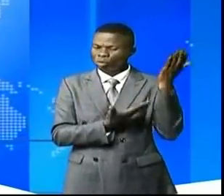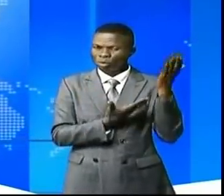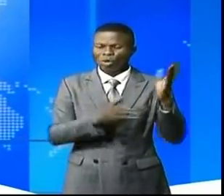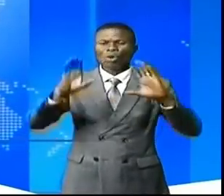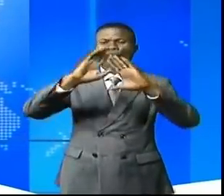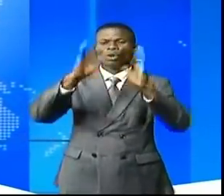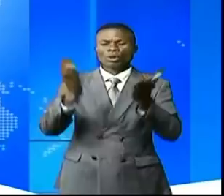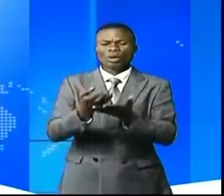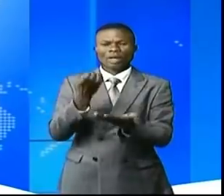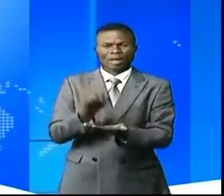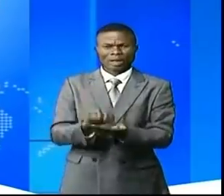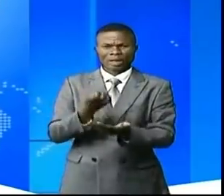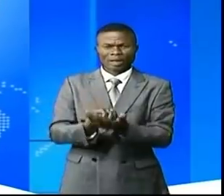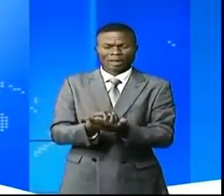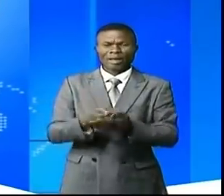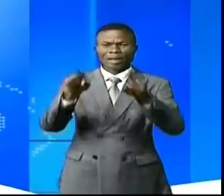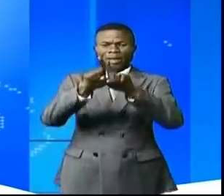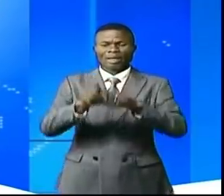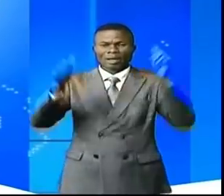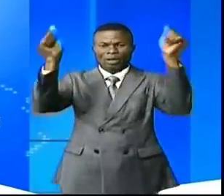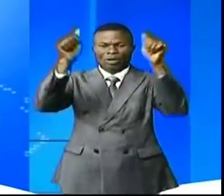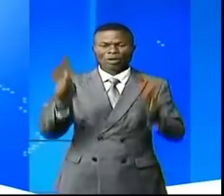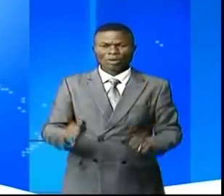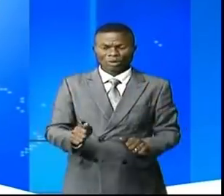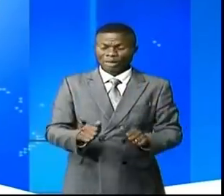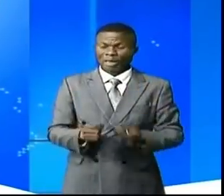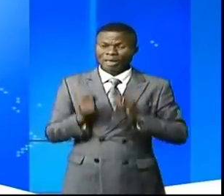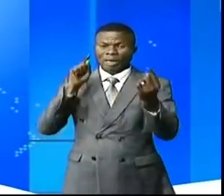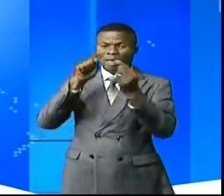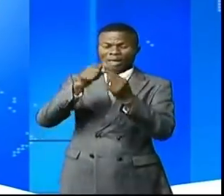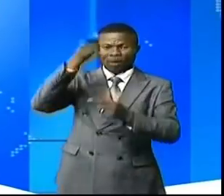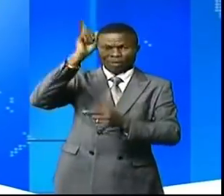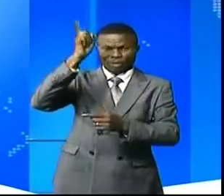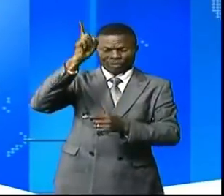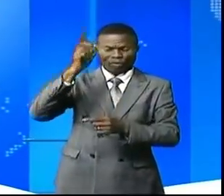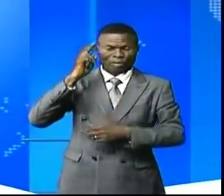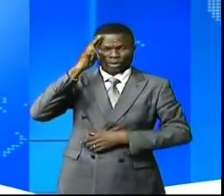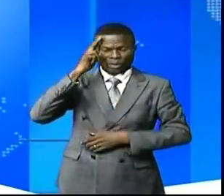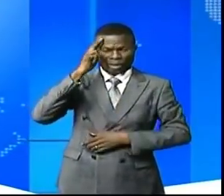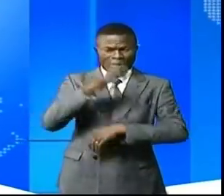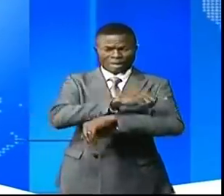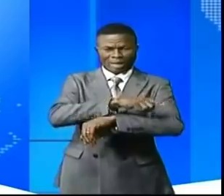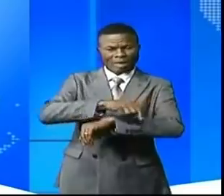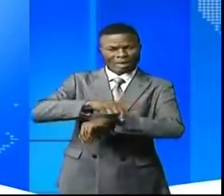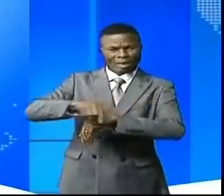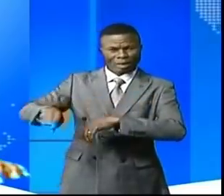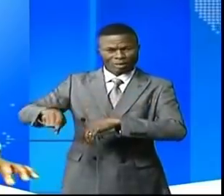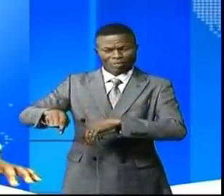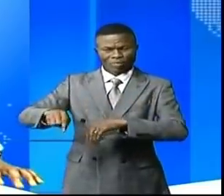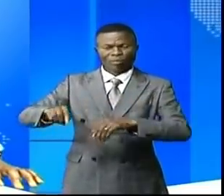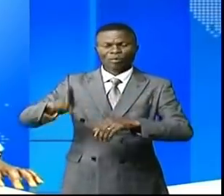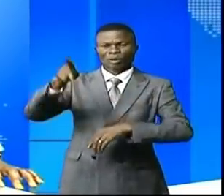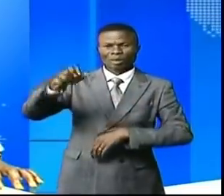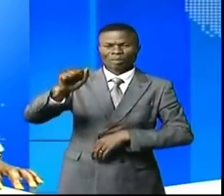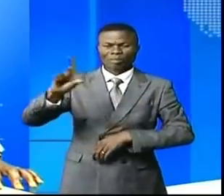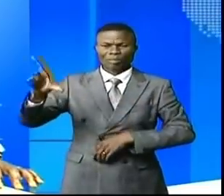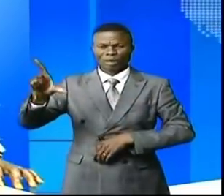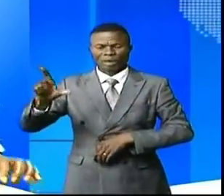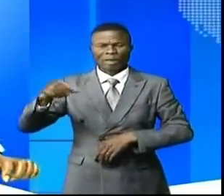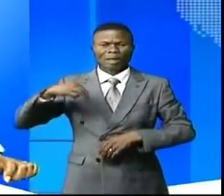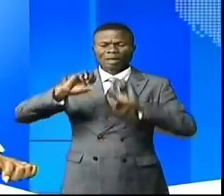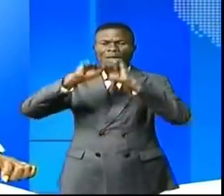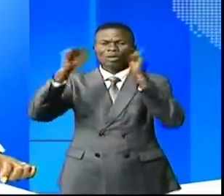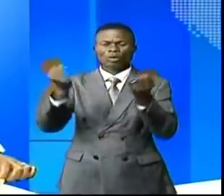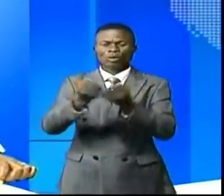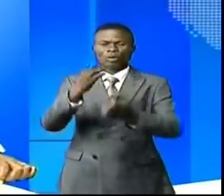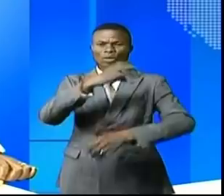communauté économique et africaine, principal objectif de l'inspection administrative d'un panel de membres de la société